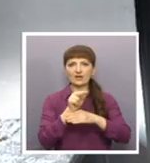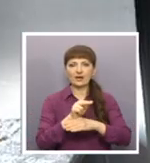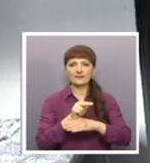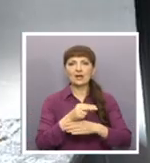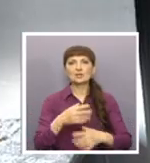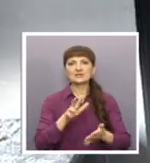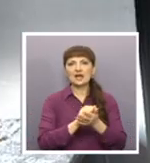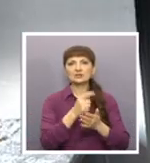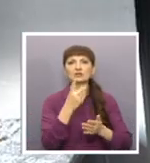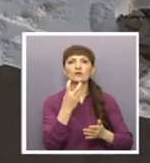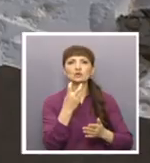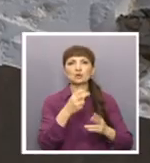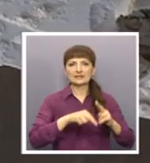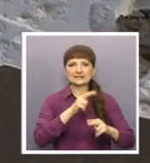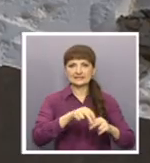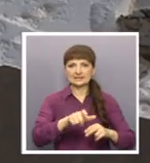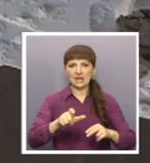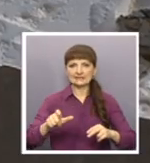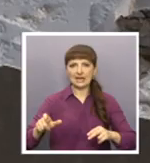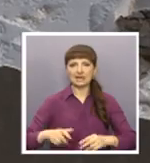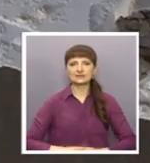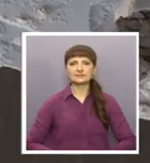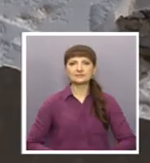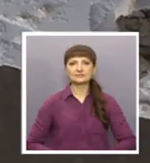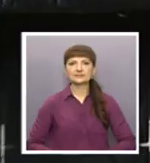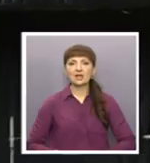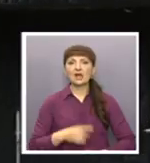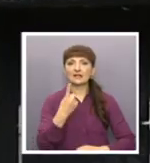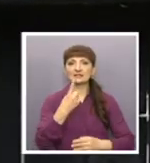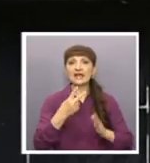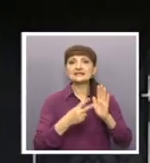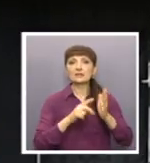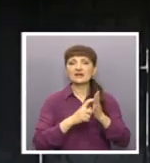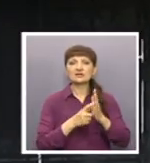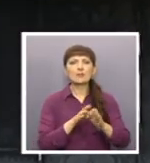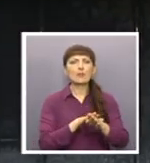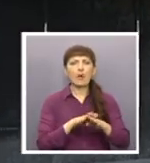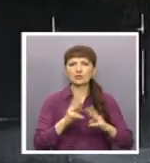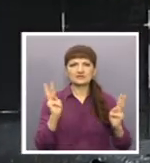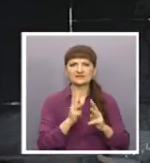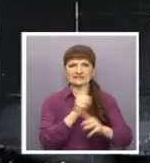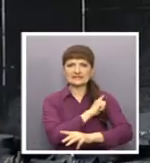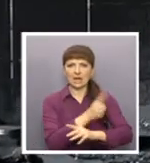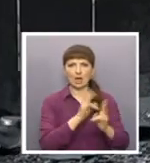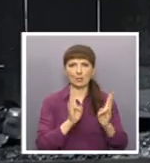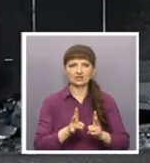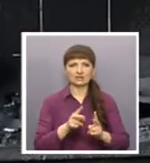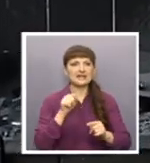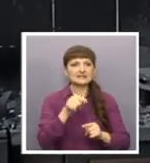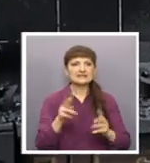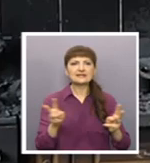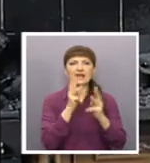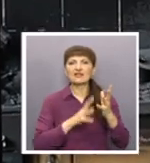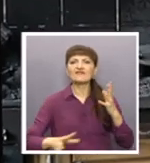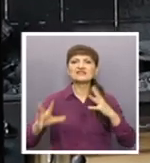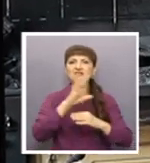заняты около 200 строителей. Это одна из 7 квартир, которая больше всего пострадала от огня. Как вы можете видеть, здесь сгорела